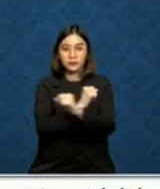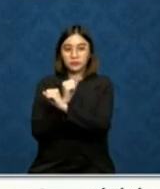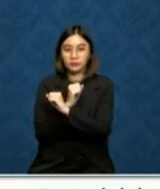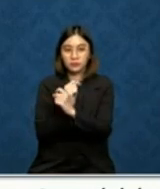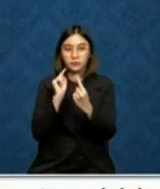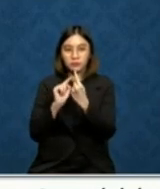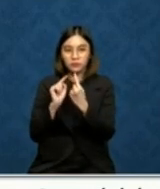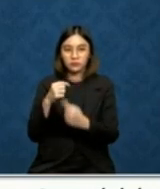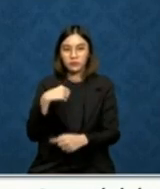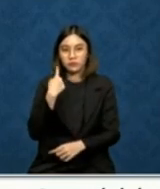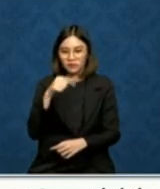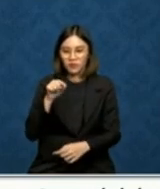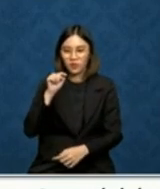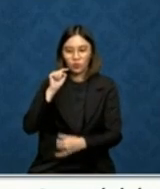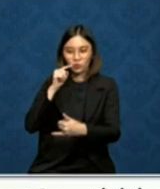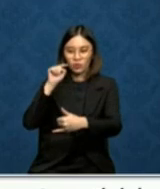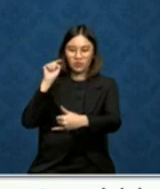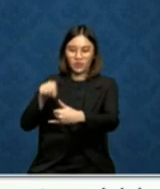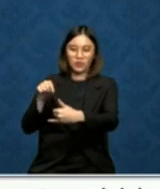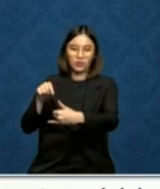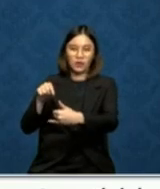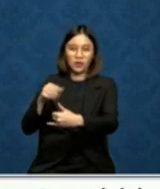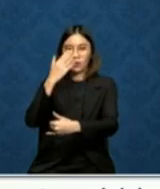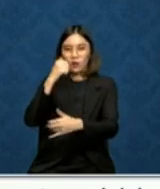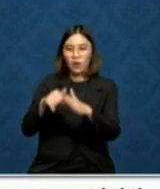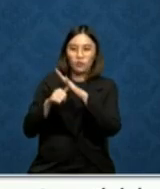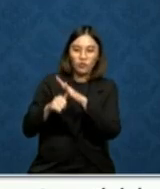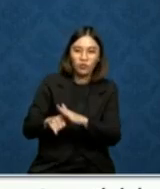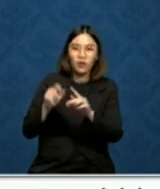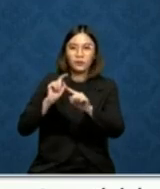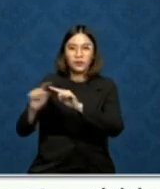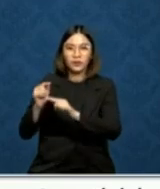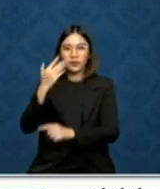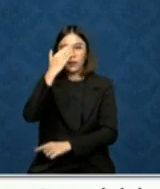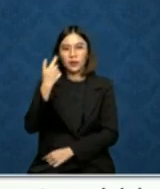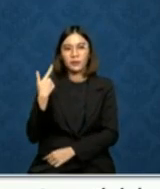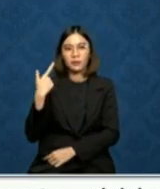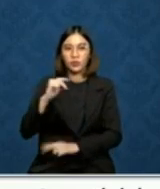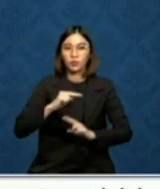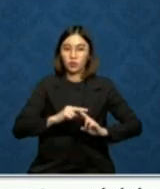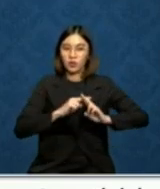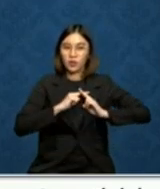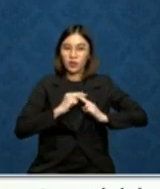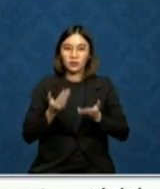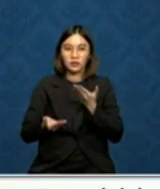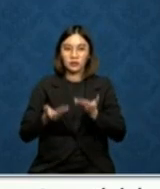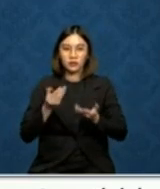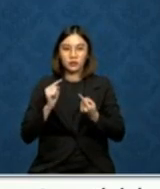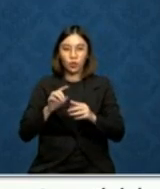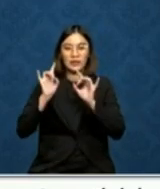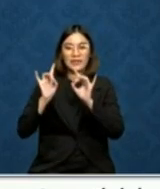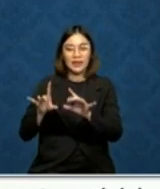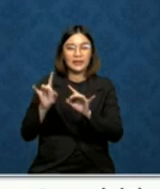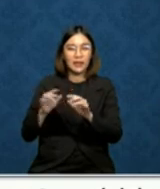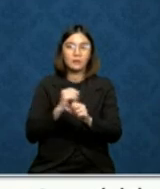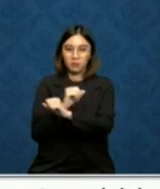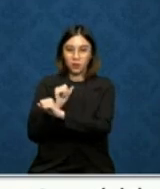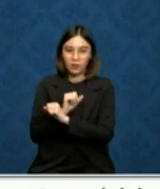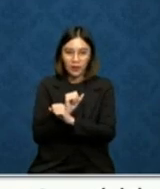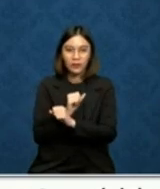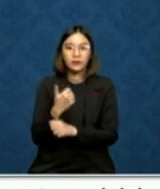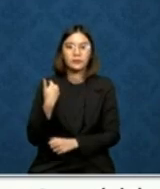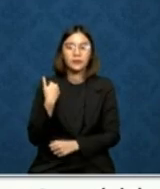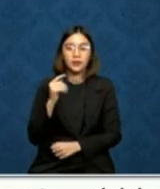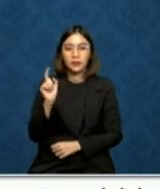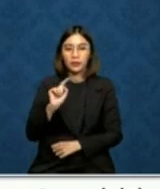กล่าวหาคู่กรณีในข้อหาคุกคามทางเพศเพื่อประโยชน์ส่วนตัวหรือเป็นการกลั่นแกล้งรวมทั้ง